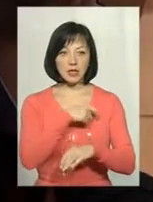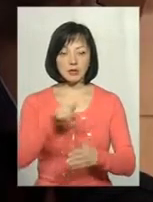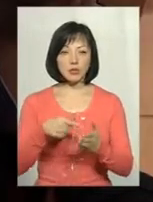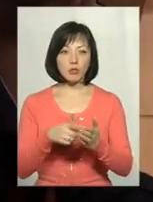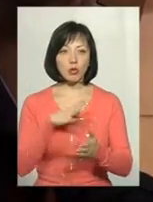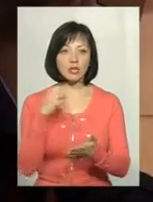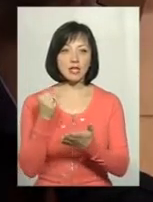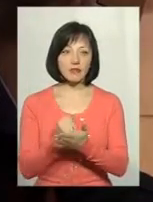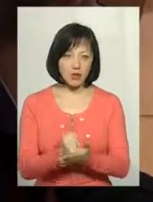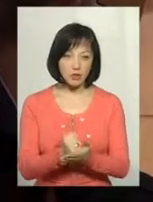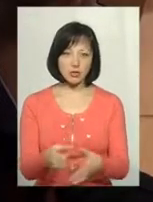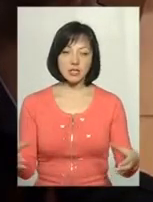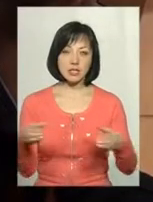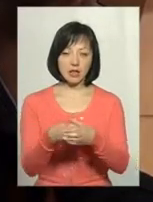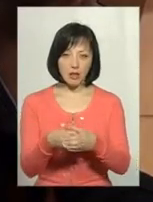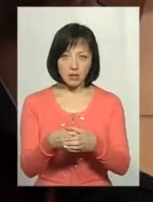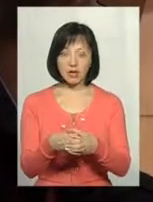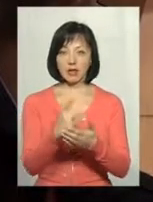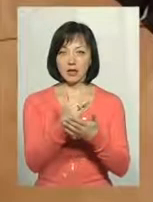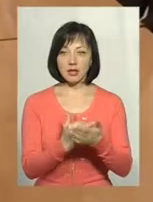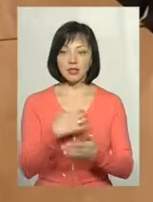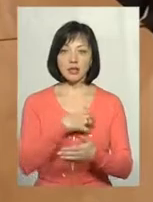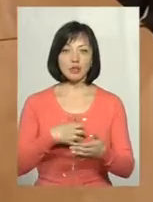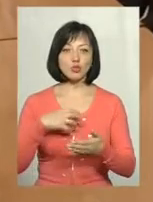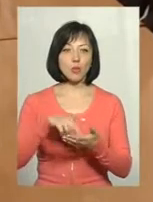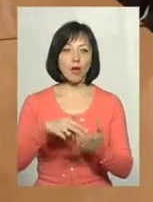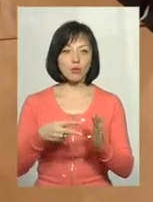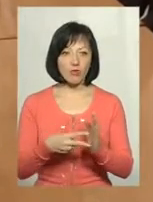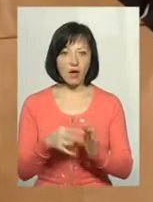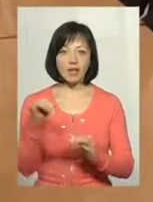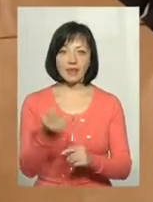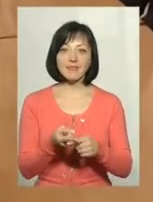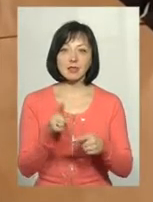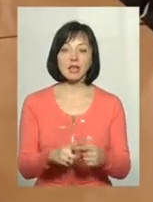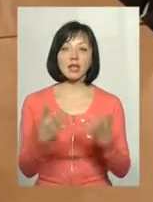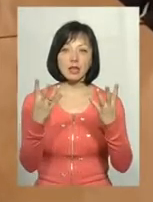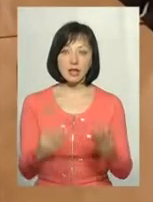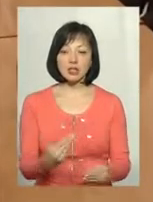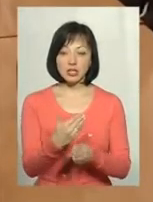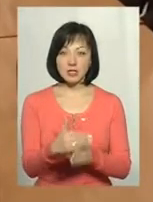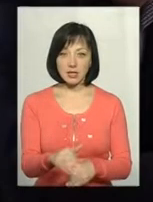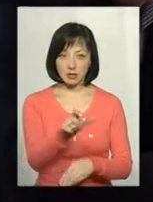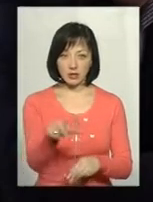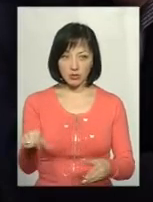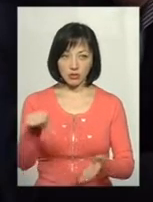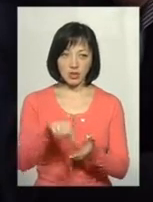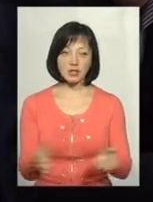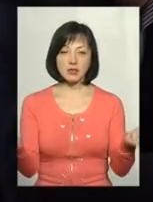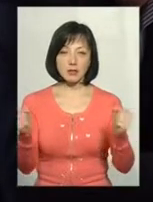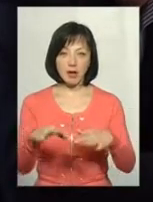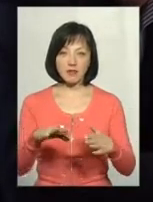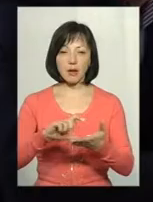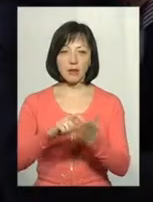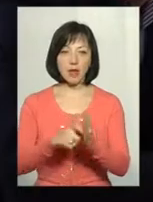ради було затверджено склад комітету зі стратегічного планування, і в той самий день частина його членів зібралися в кабінеті